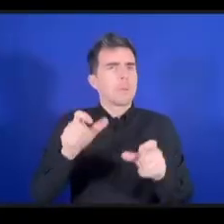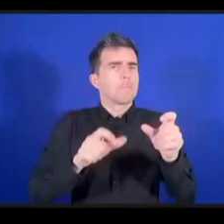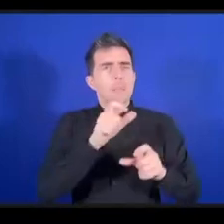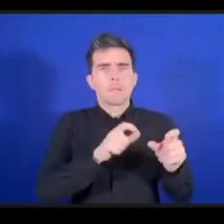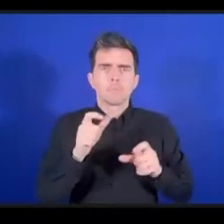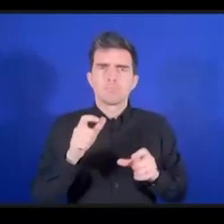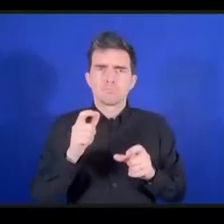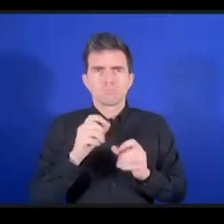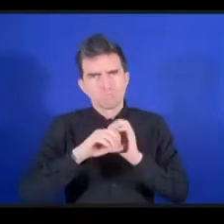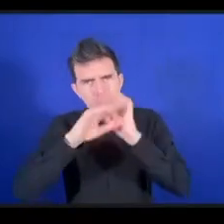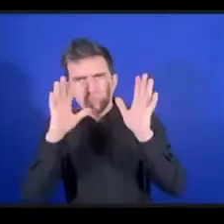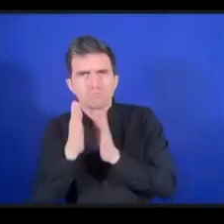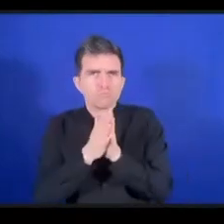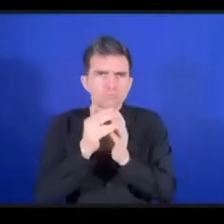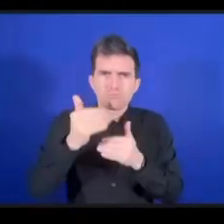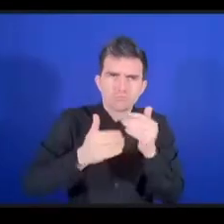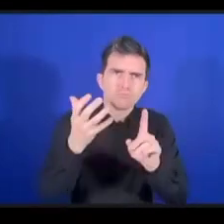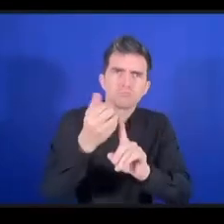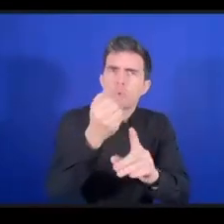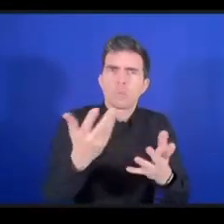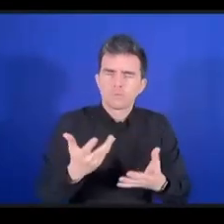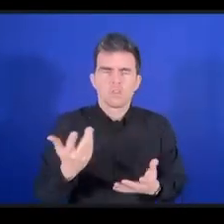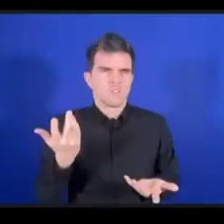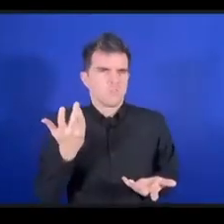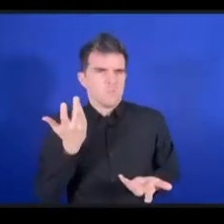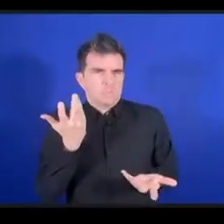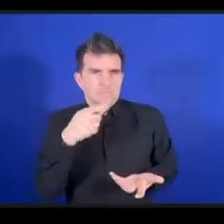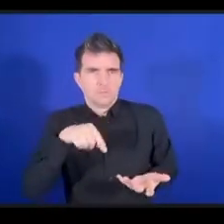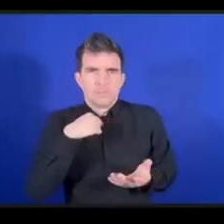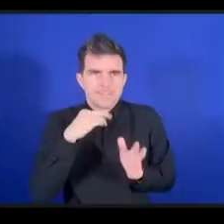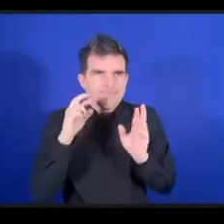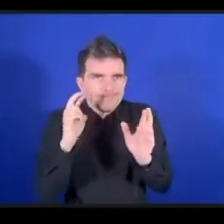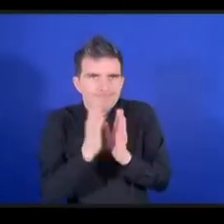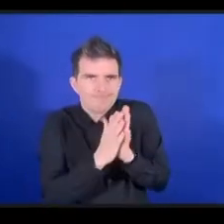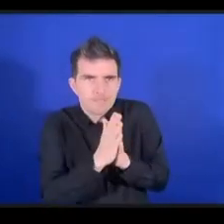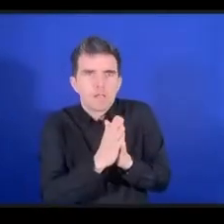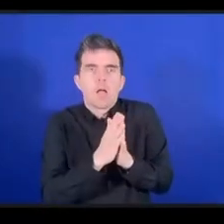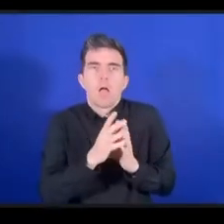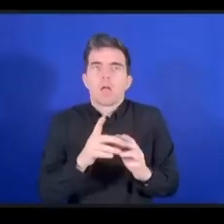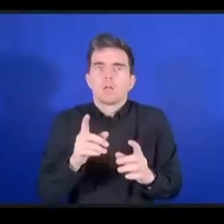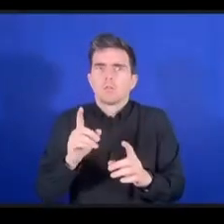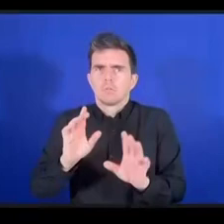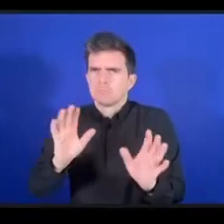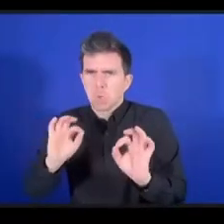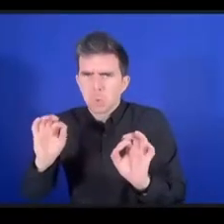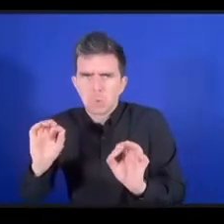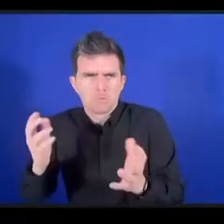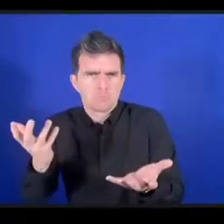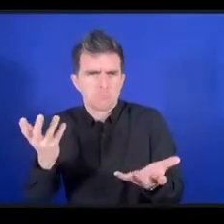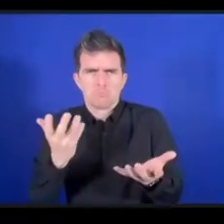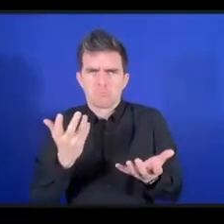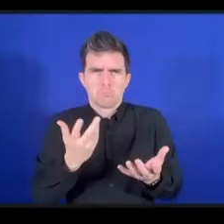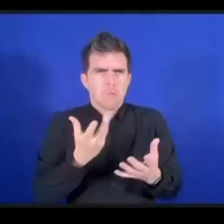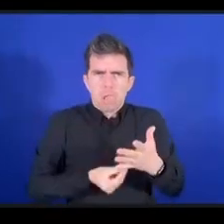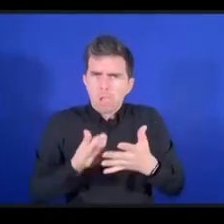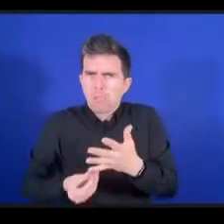希望达到什么样的目标，然后呢哪些环节是